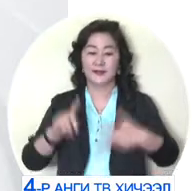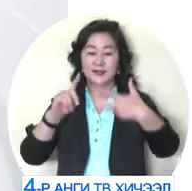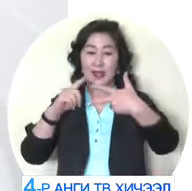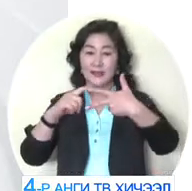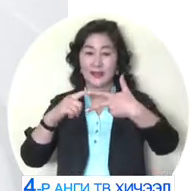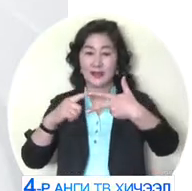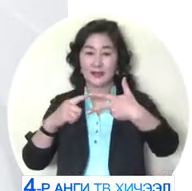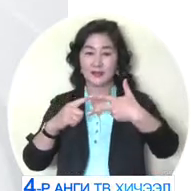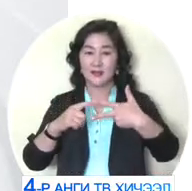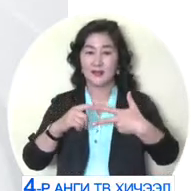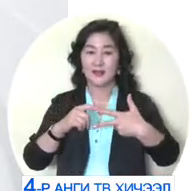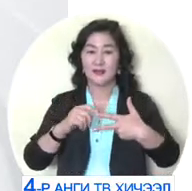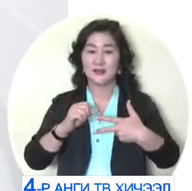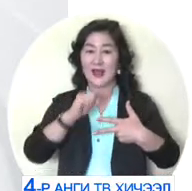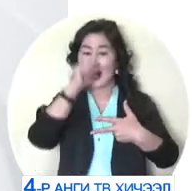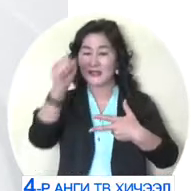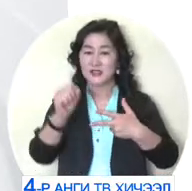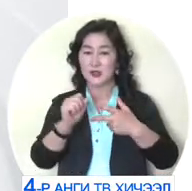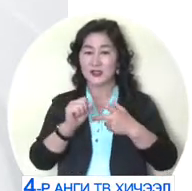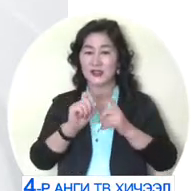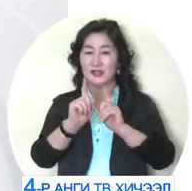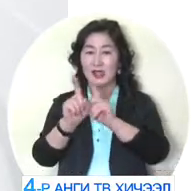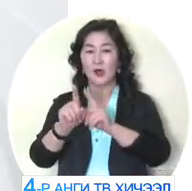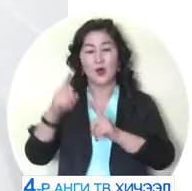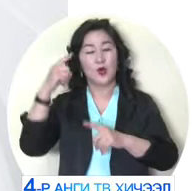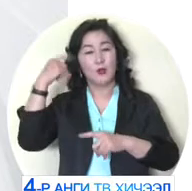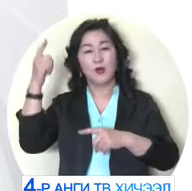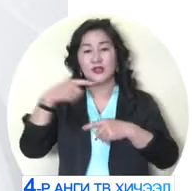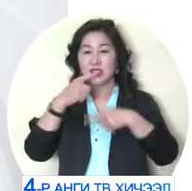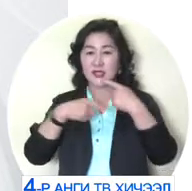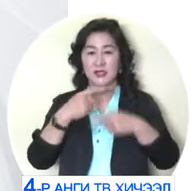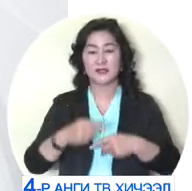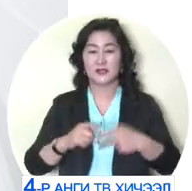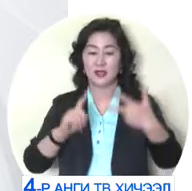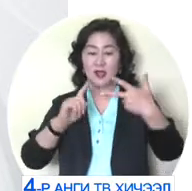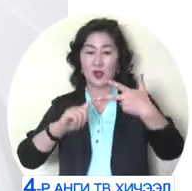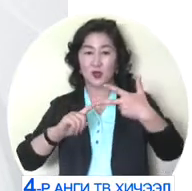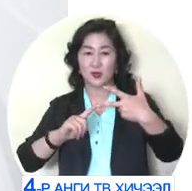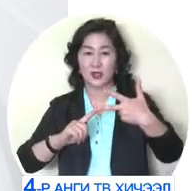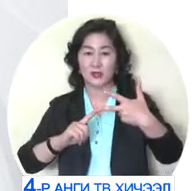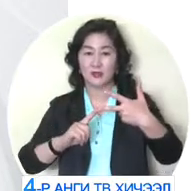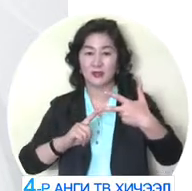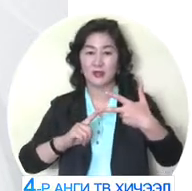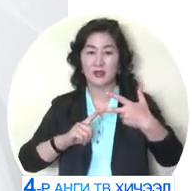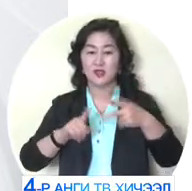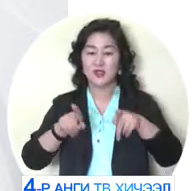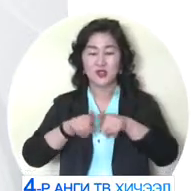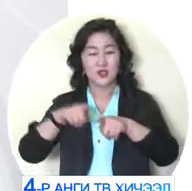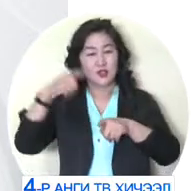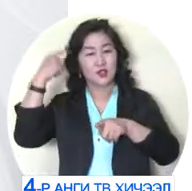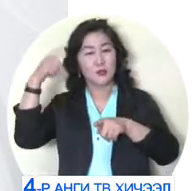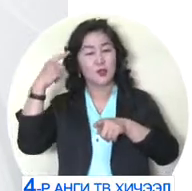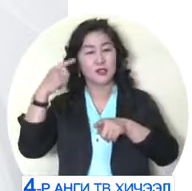Хоёрдугаар алхам асуутын дагуу эргцүүлэн бодож ярилцна. Гуравдугаар алхам төсөөлөн